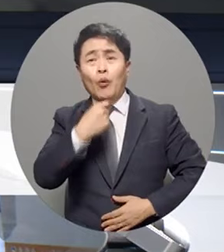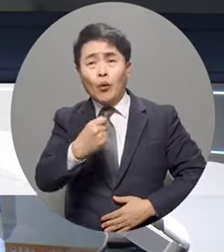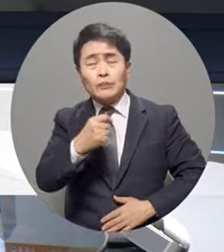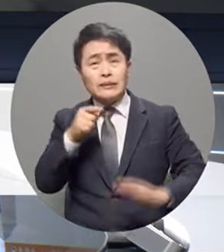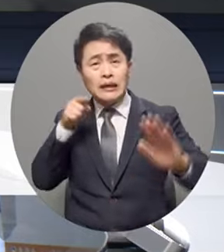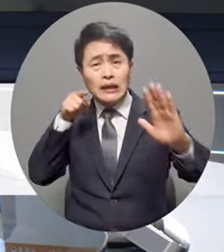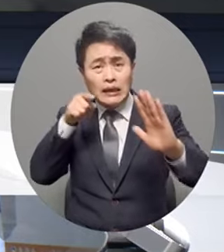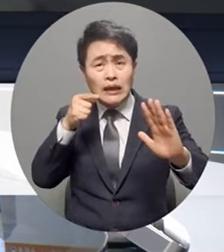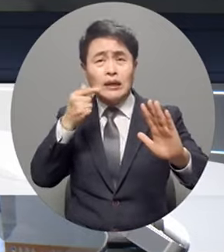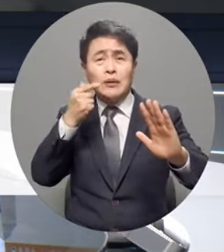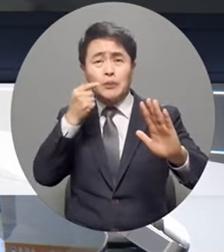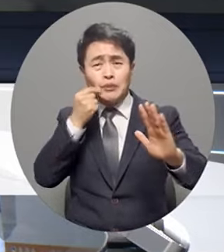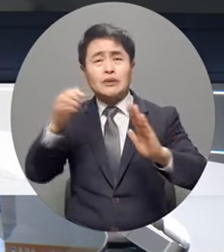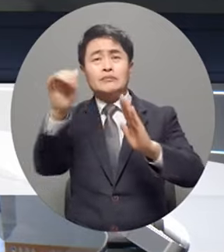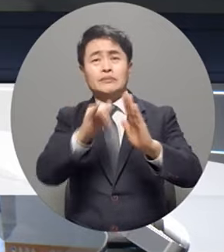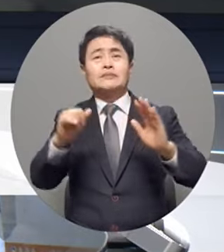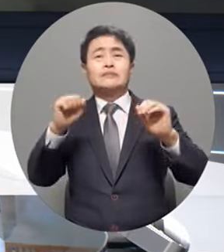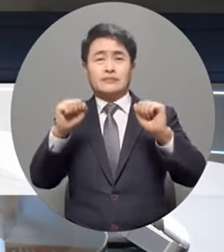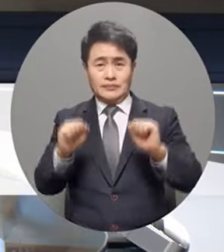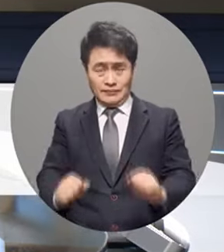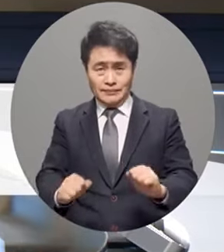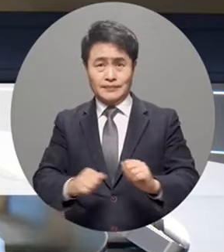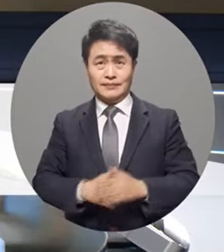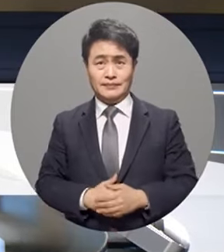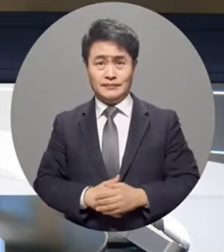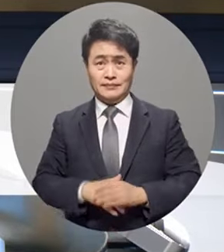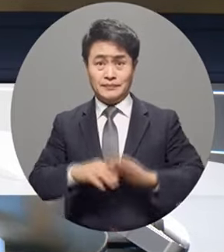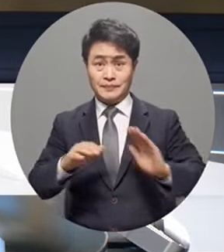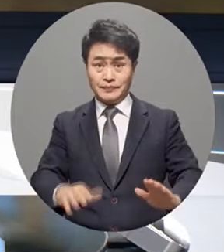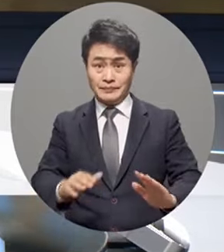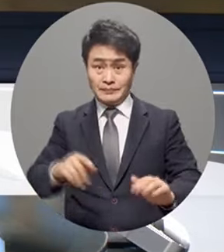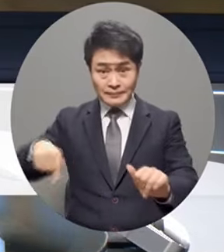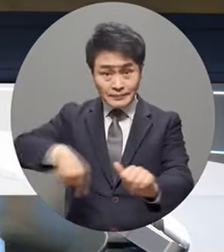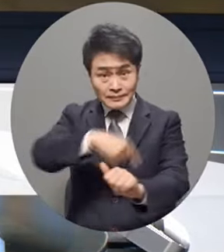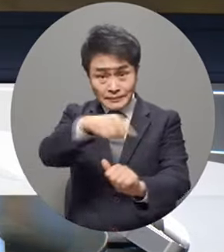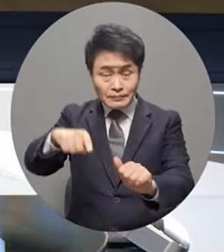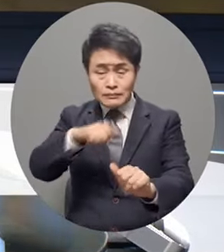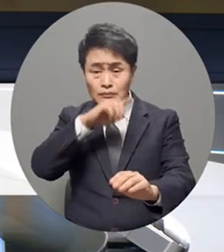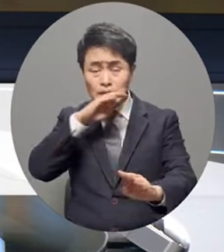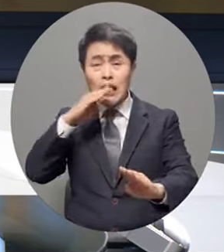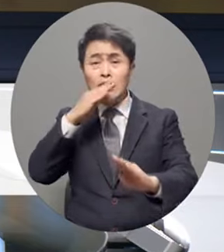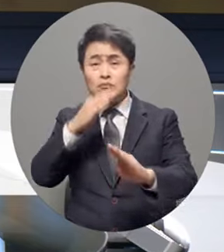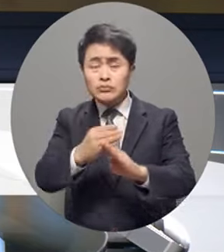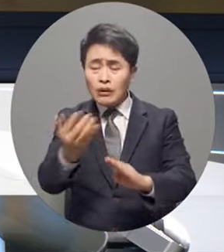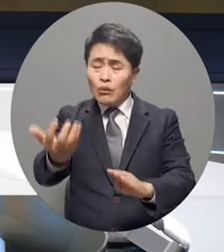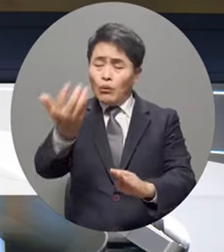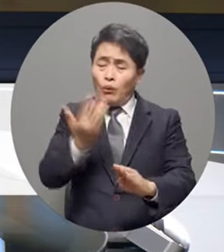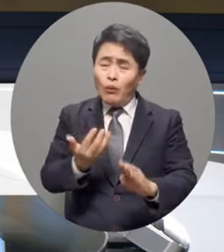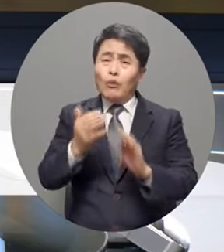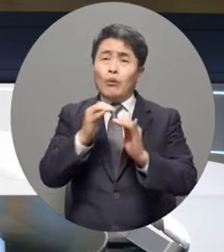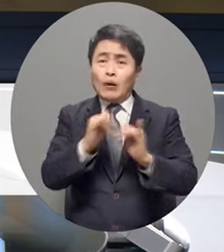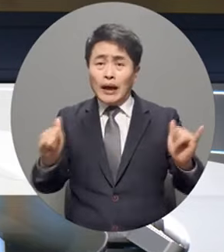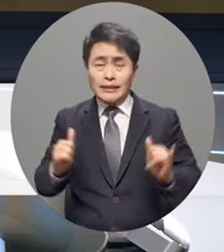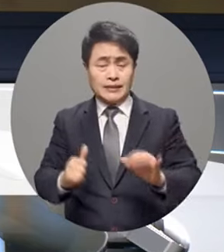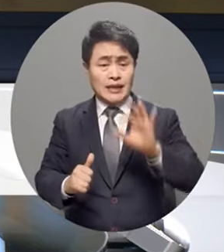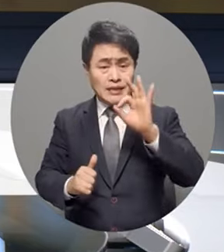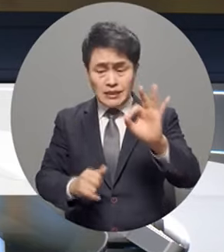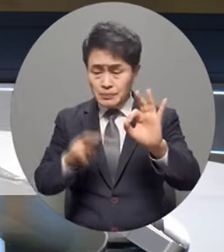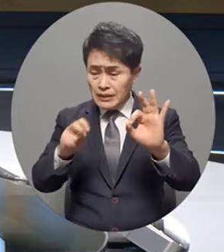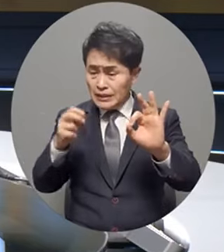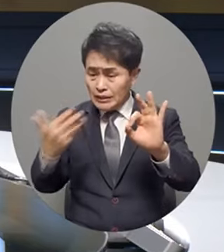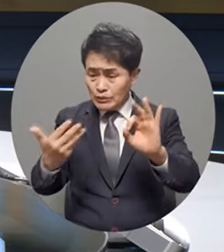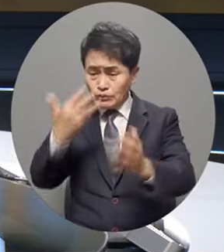않는 곳에 가족이 있는 사람들이 있습니다. 송구민 기자가 이북 실향민 가족들과 12구 이태원 참사